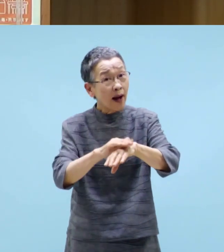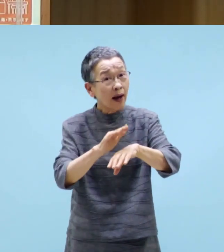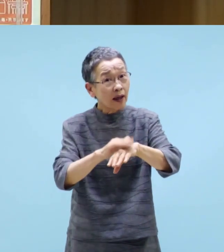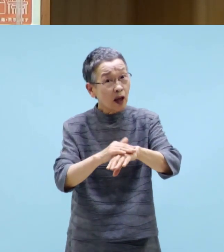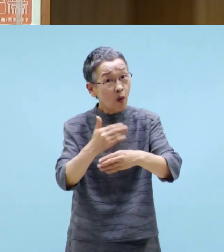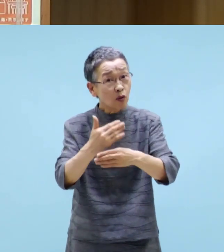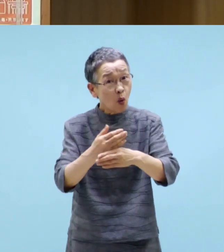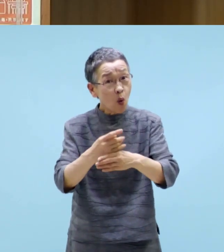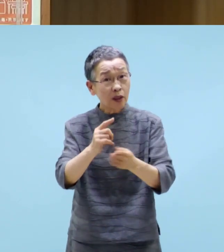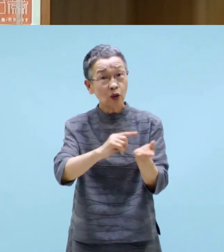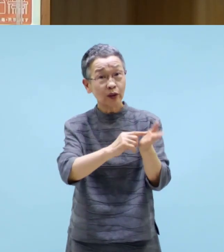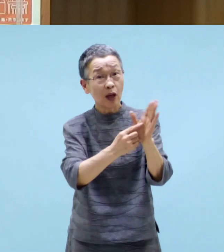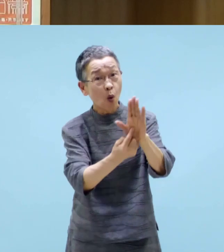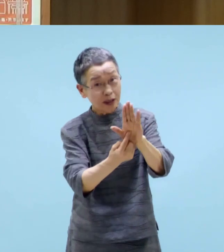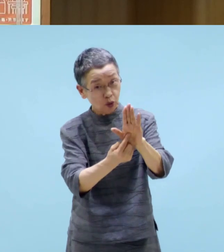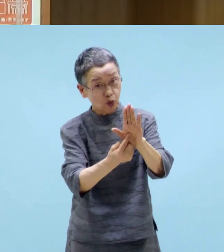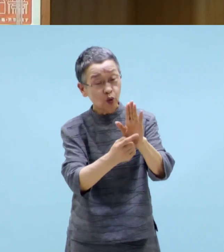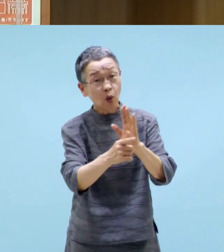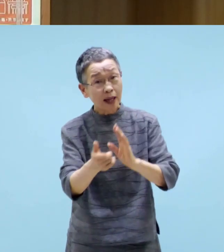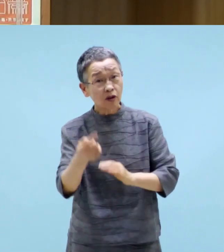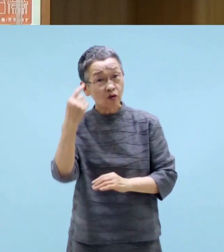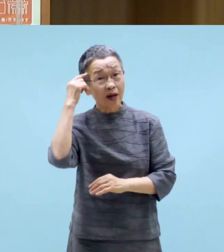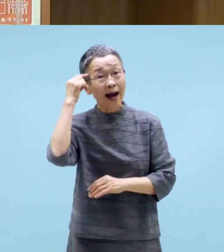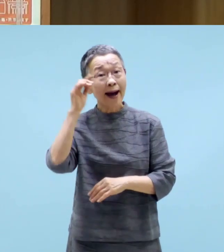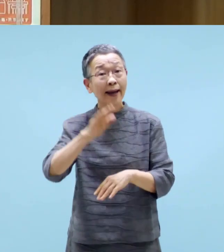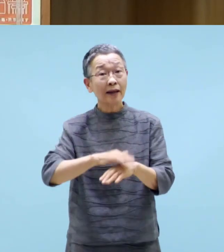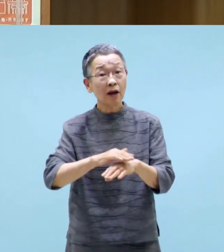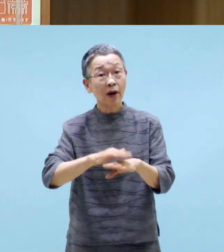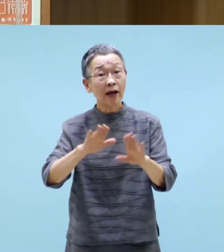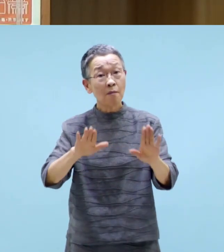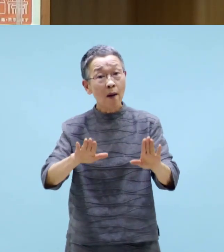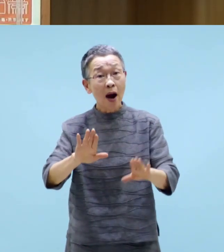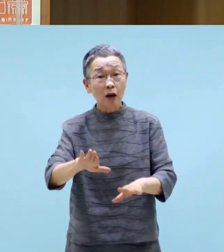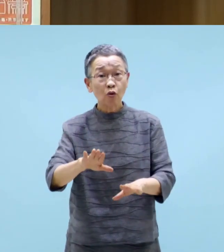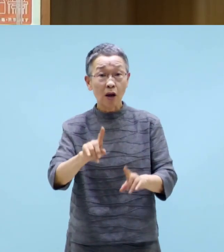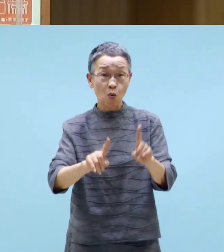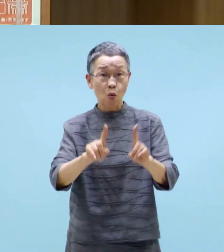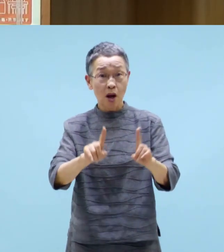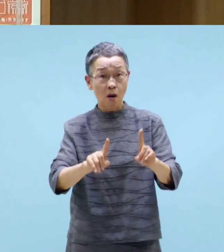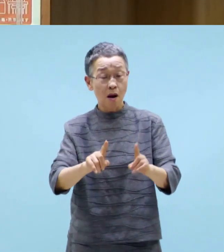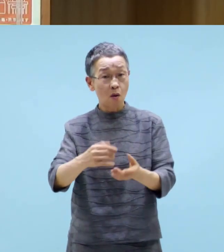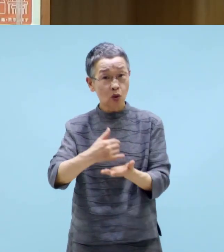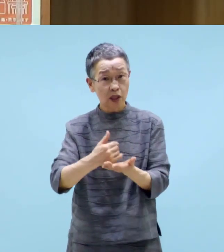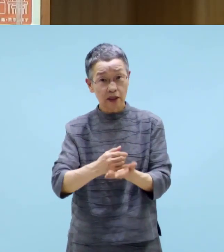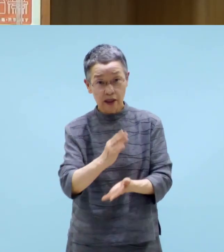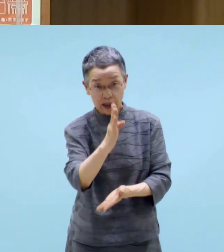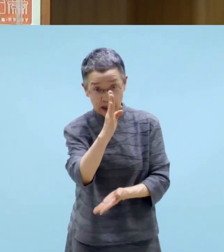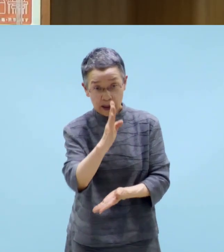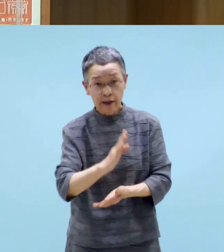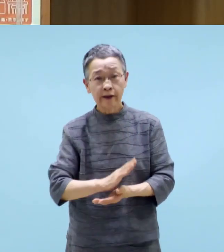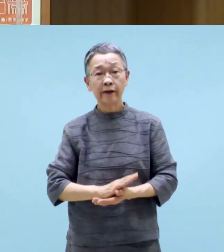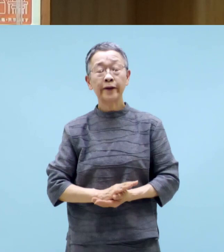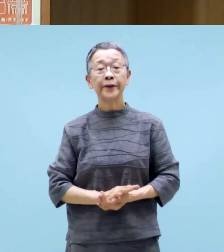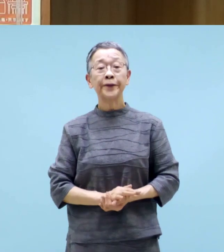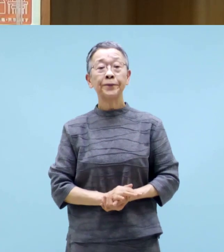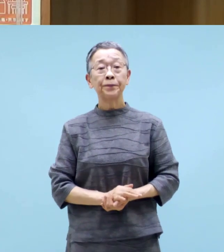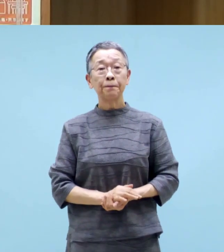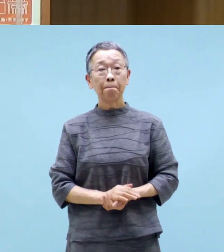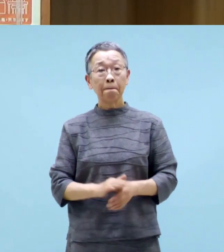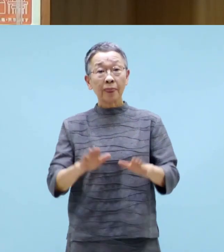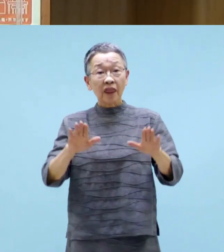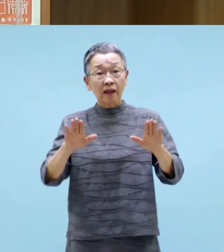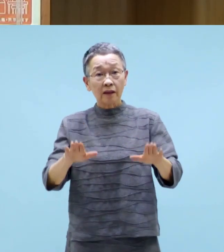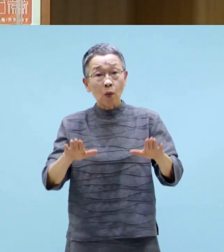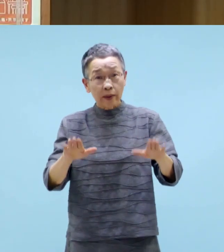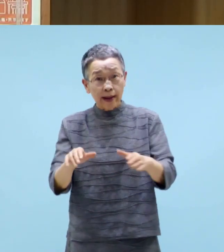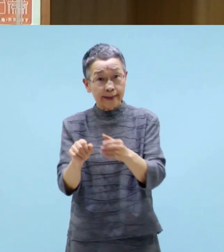とか、そういったお考えは今のところ終わりかどうかというのをお聞かせください。 はい、今回聖火リレ